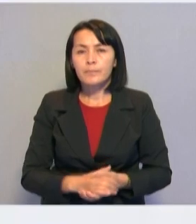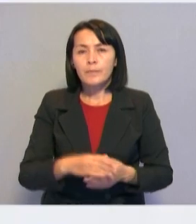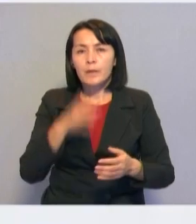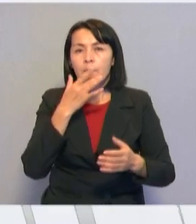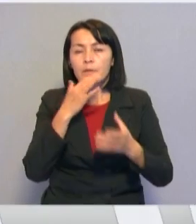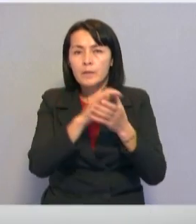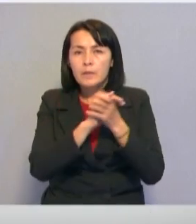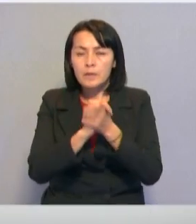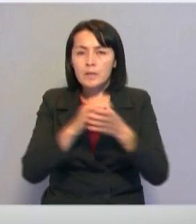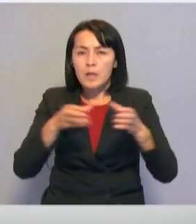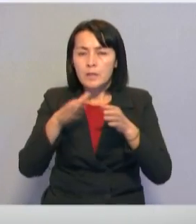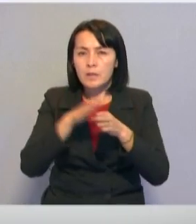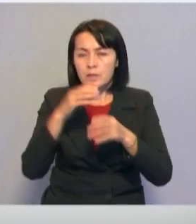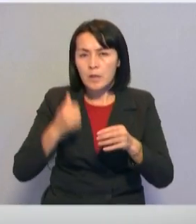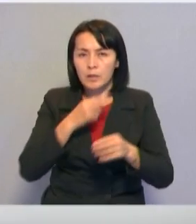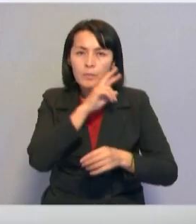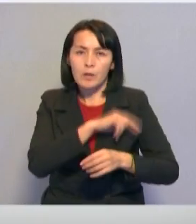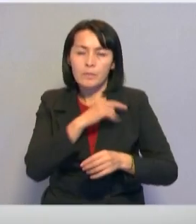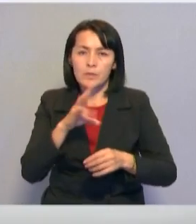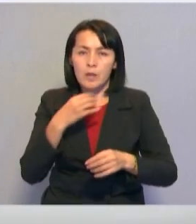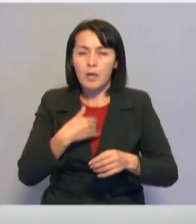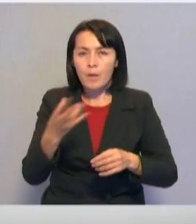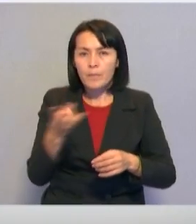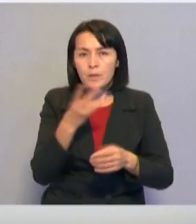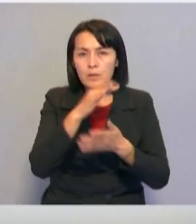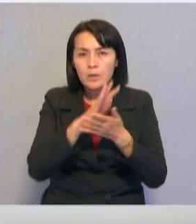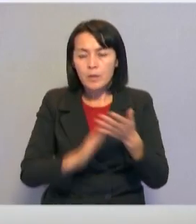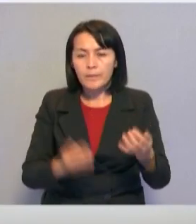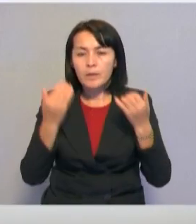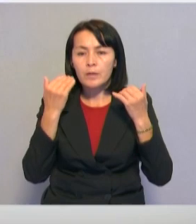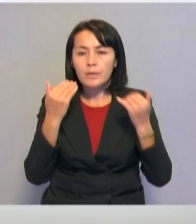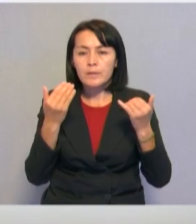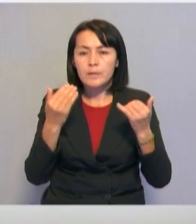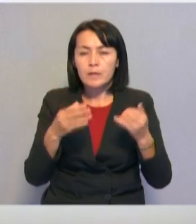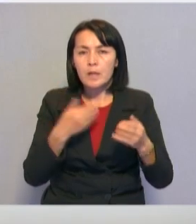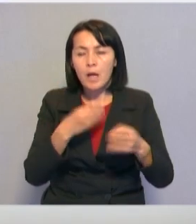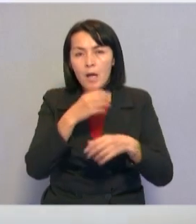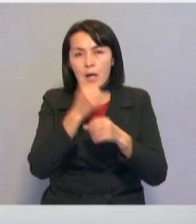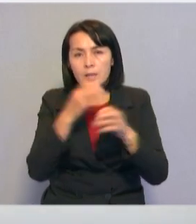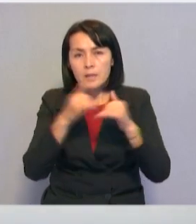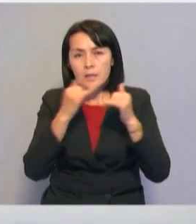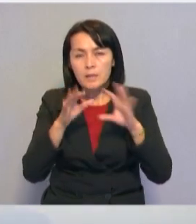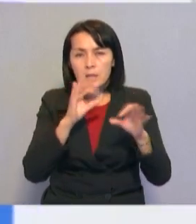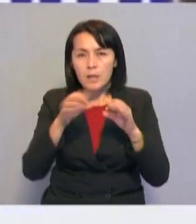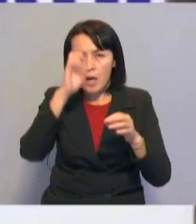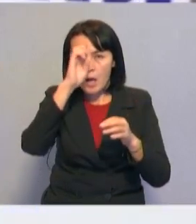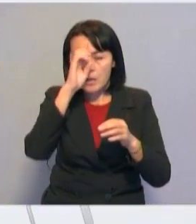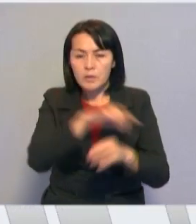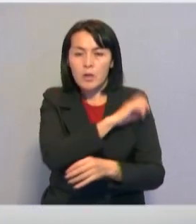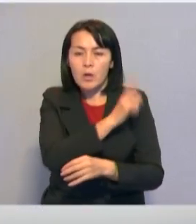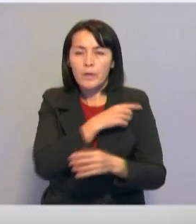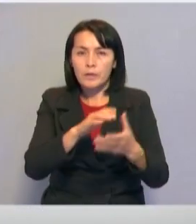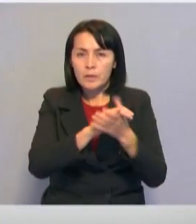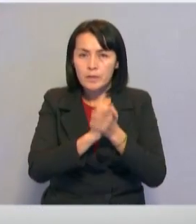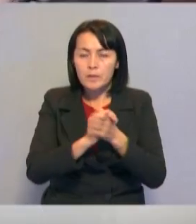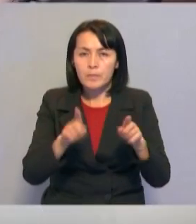Этнические организации уже ведут активную работу, но нам нужно продолжать ее совершенствовать. Нам важно развивать стабильность в стране и укреплять единство